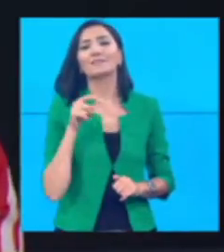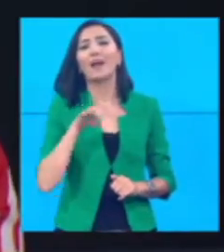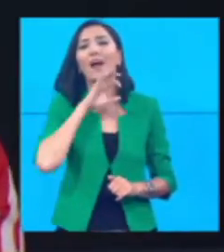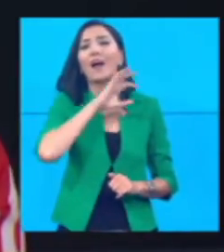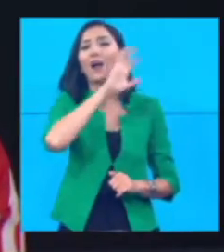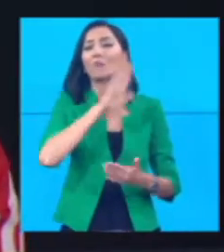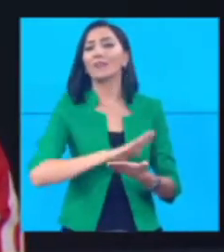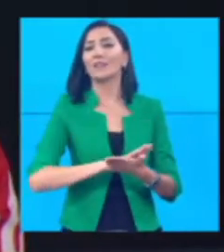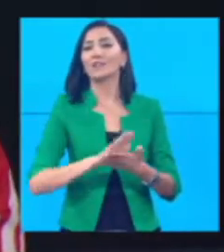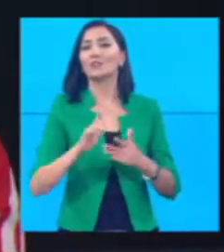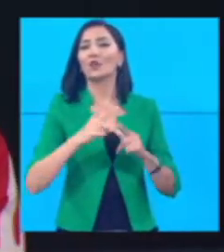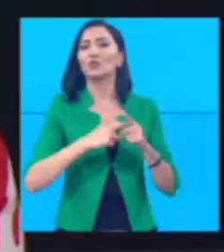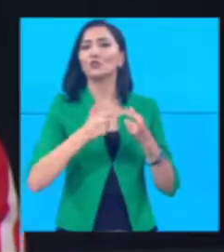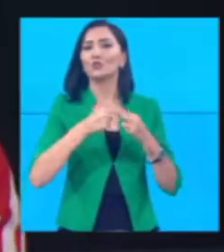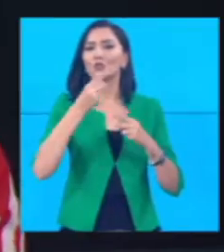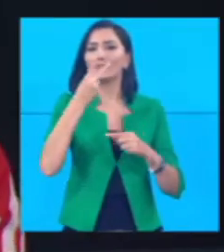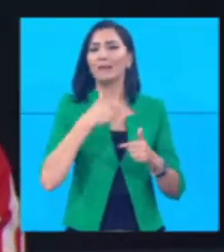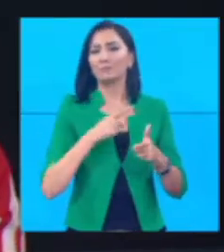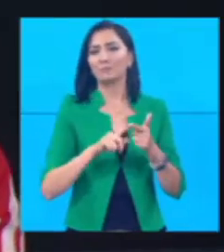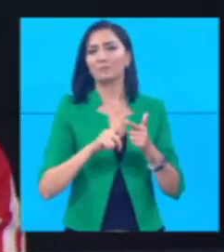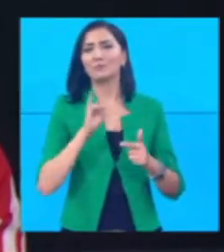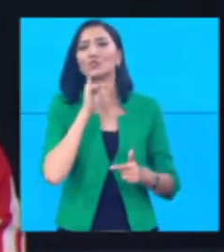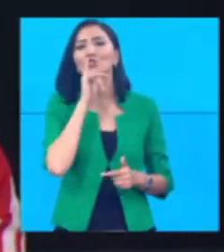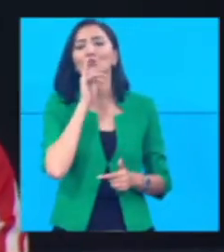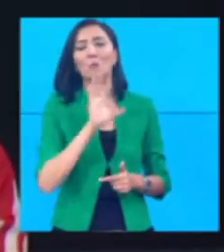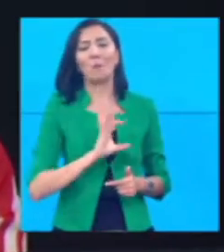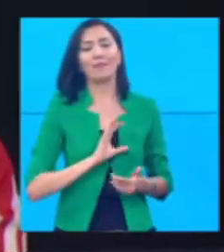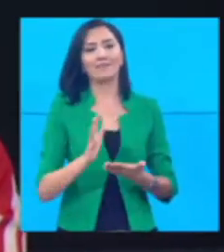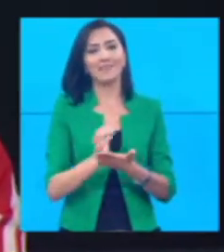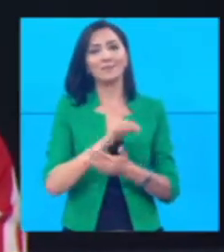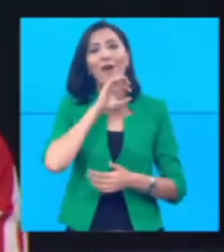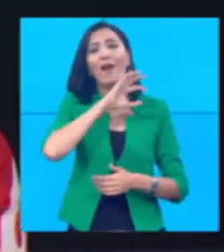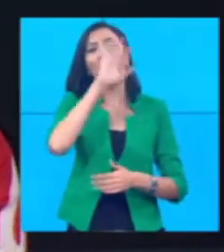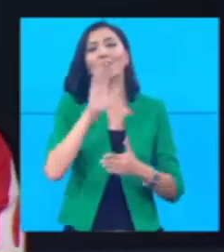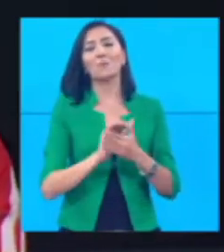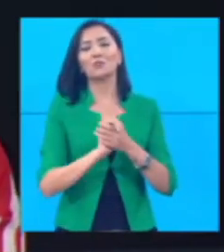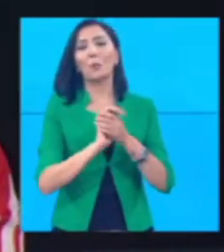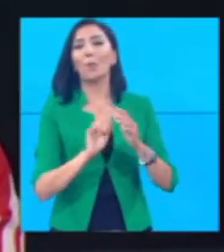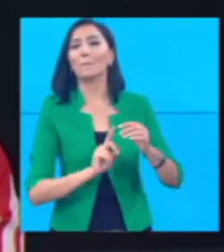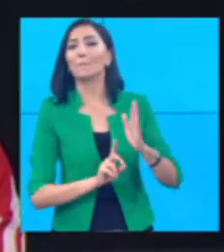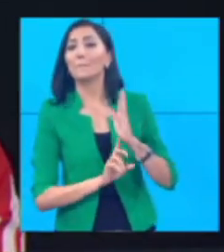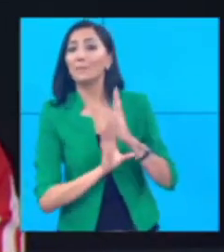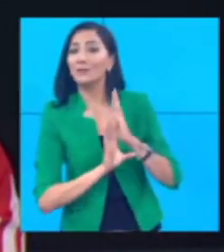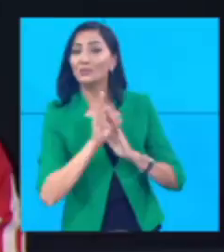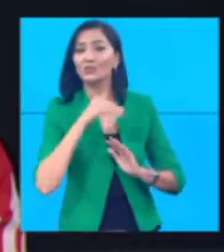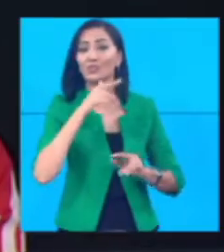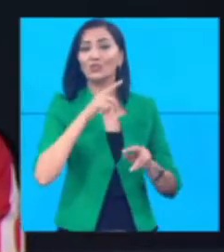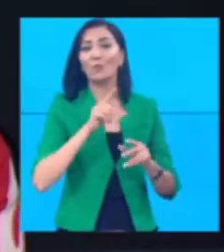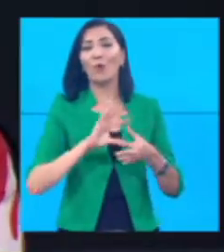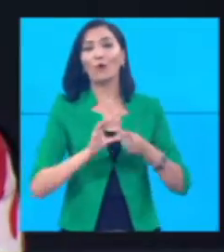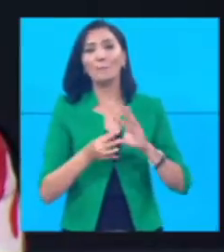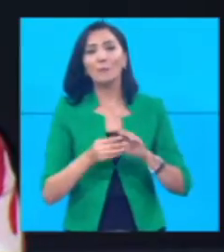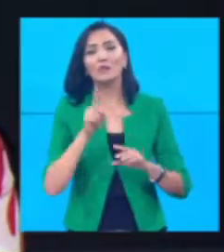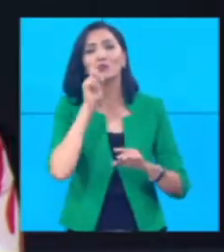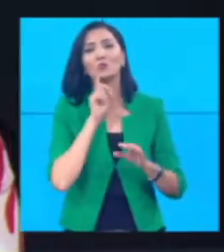5 aylıkken Avrupa'da düzenlenen Junior Game'de 2. oldum. Gümüş madalyayla döndüm. Hı-hı. Avrupa şampiyonu barajını geçtim. Olimpiyat A